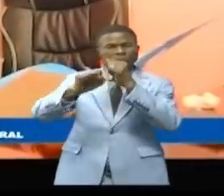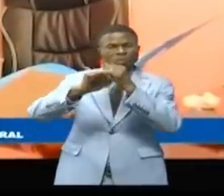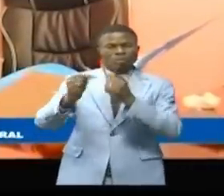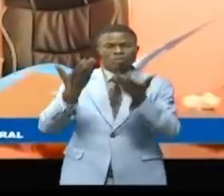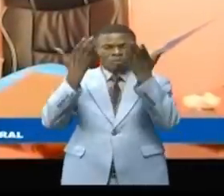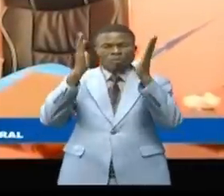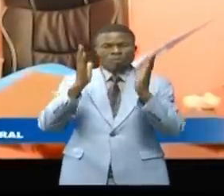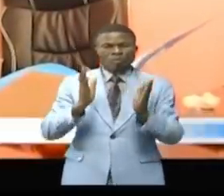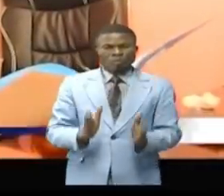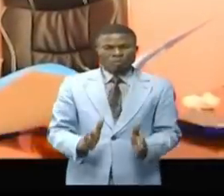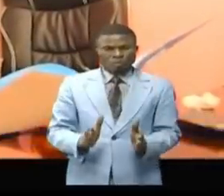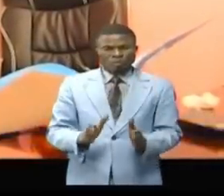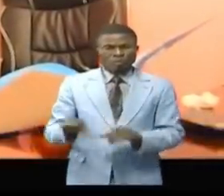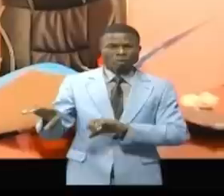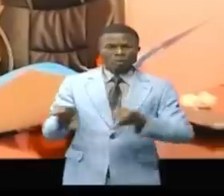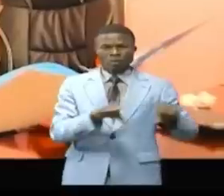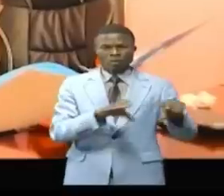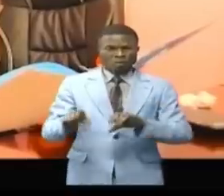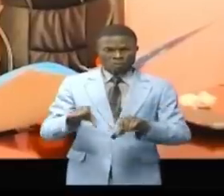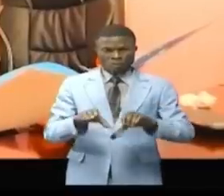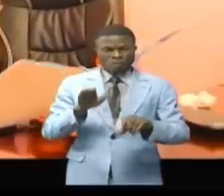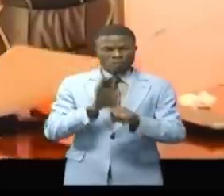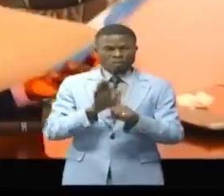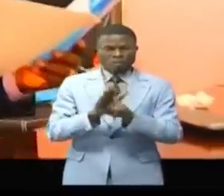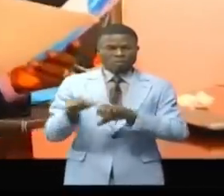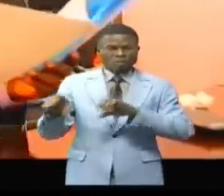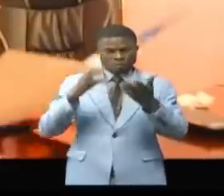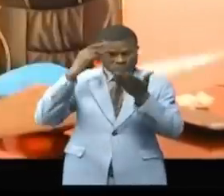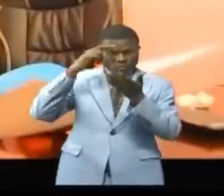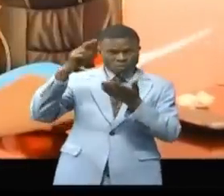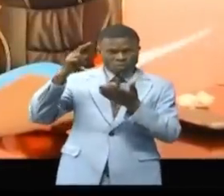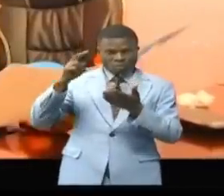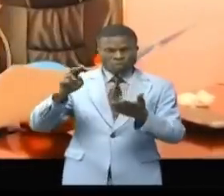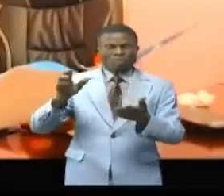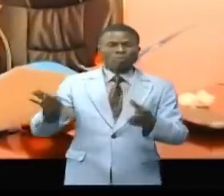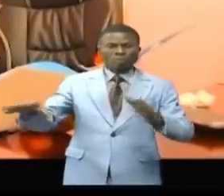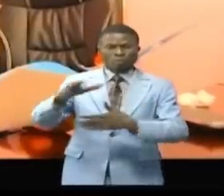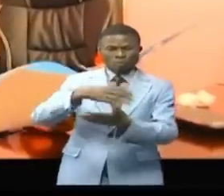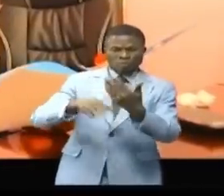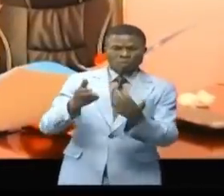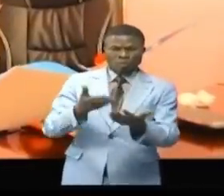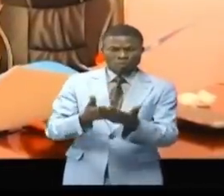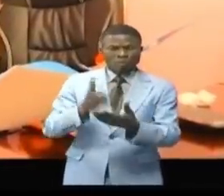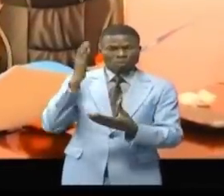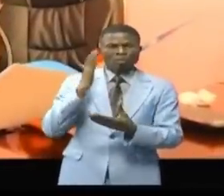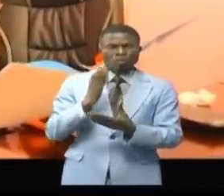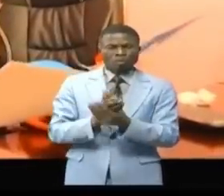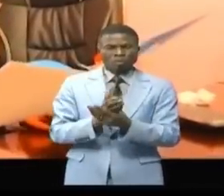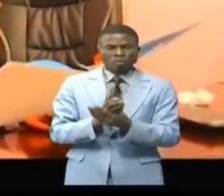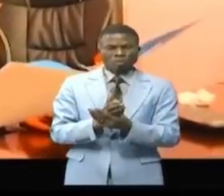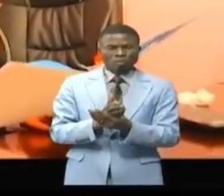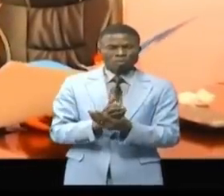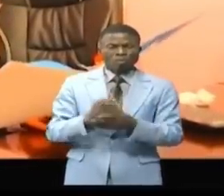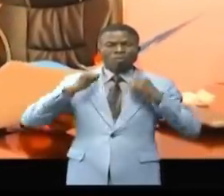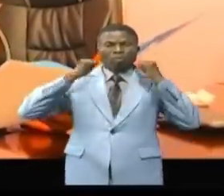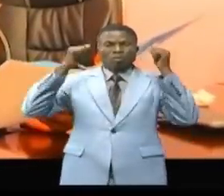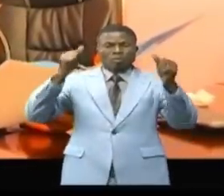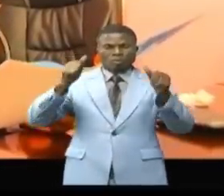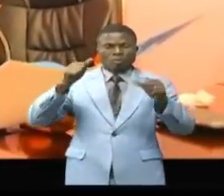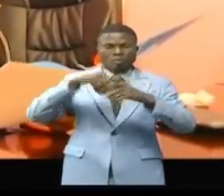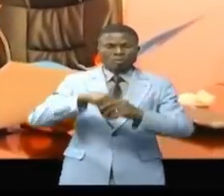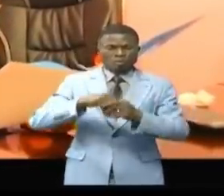l'étudiant par des activités para-académiques jumelées. Lutter contre les gangstérismes en